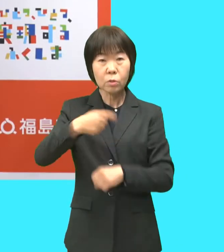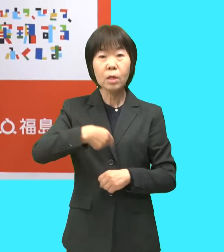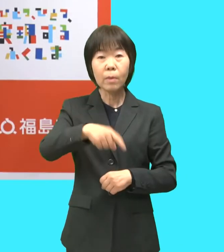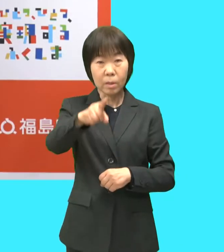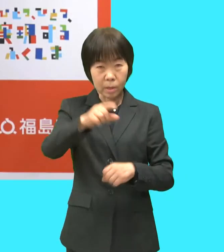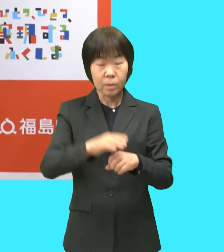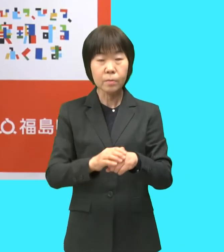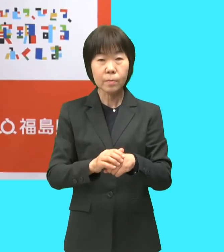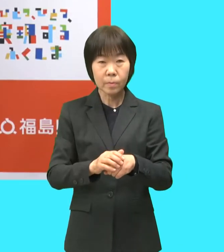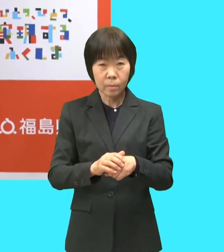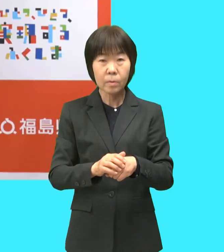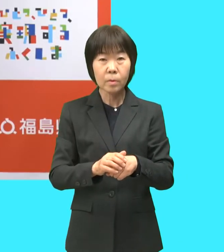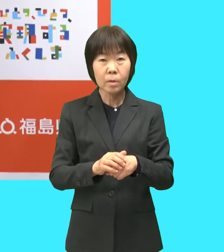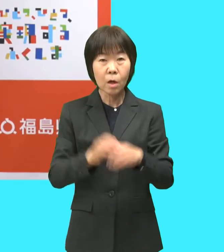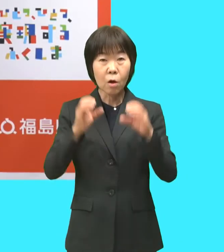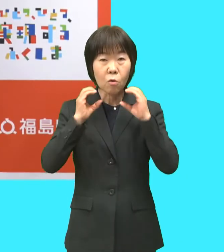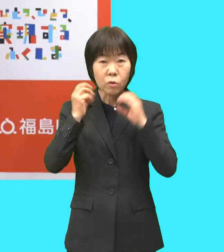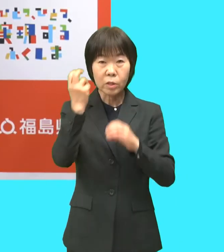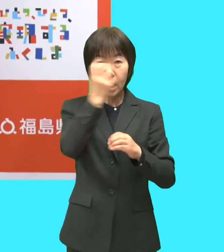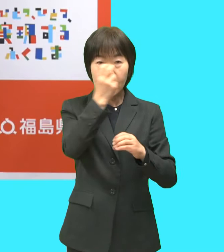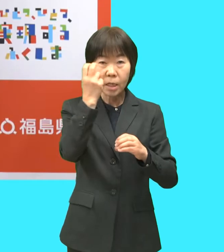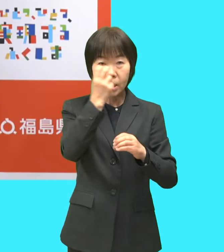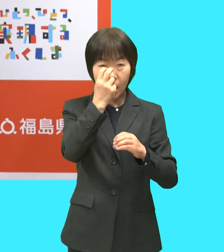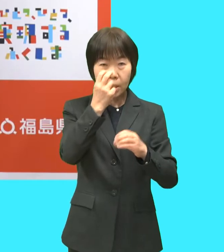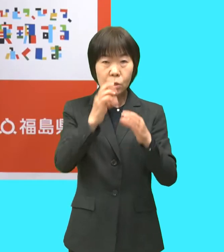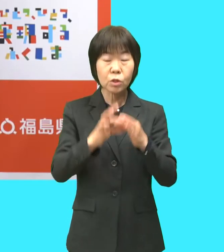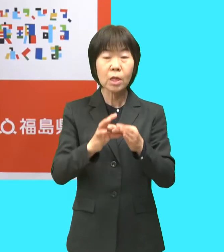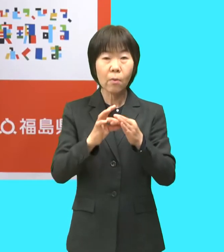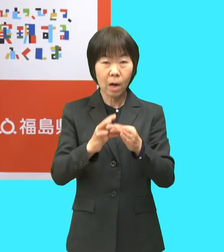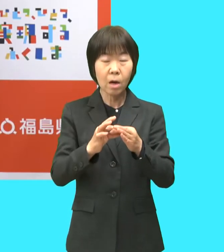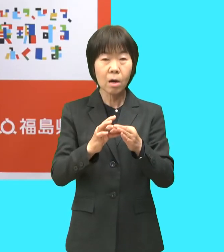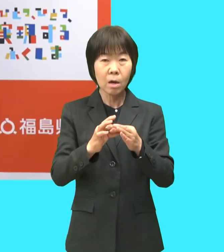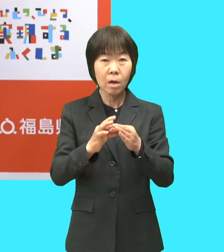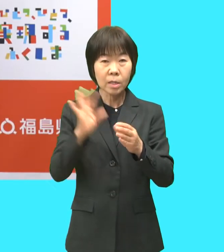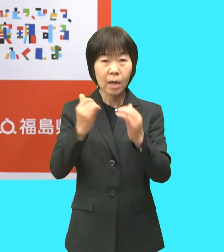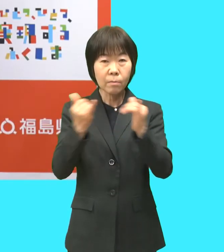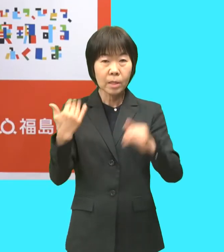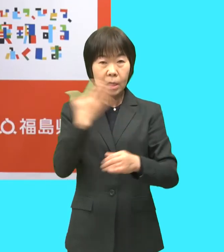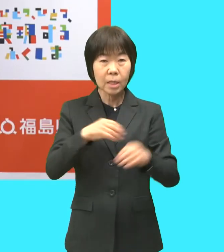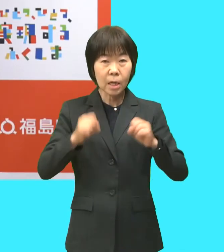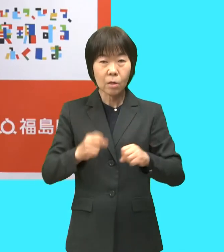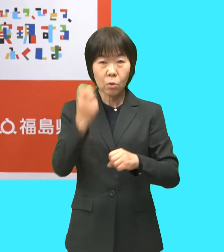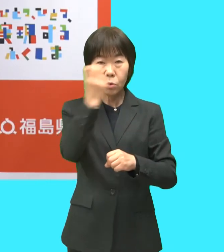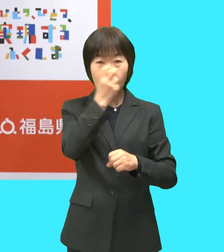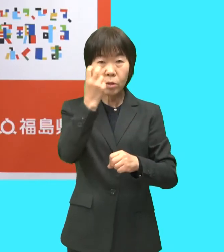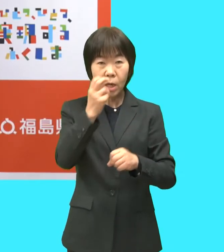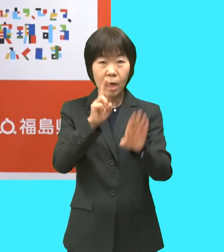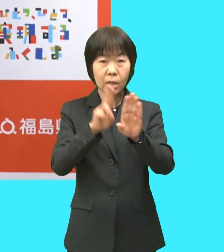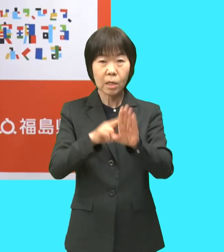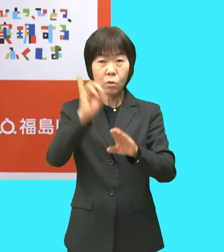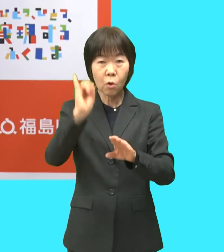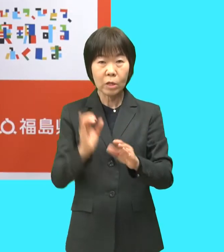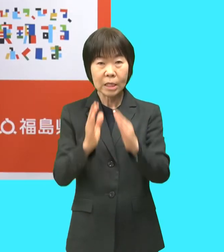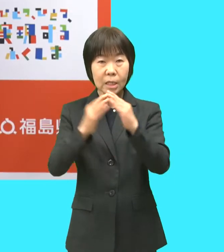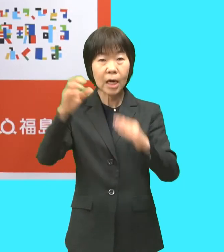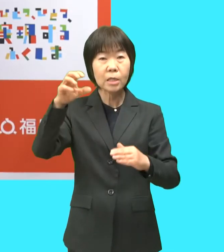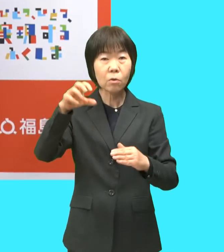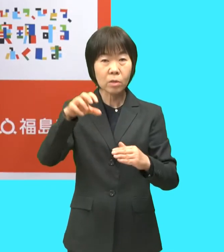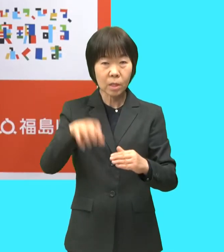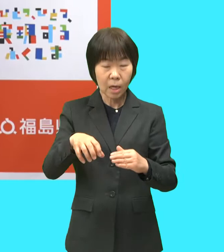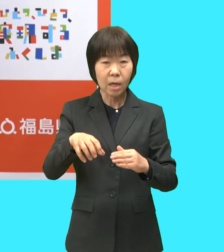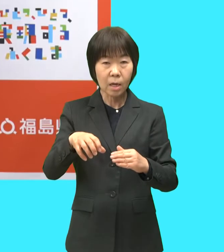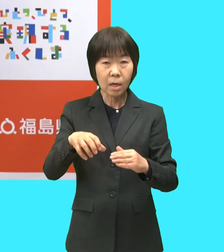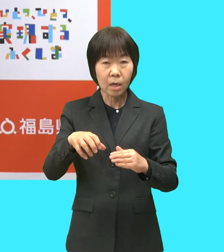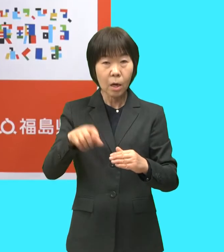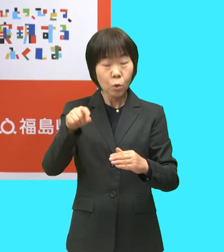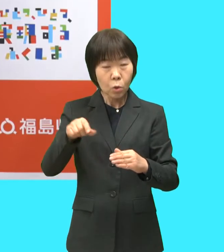。また甲状腺検査につきましては県民健康調査検討委員会においてその